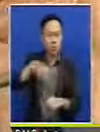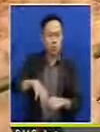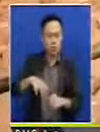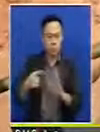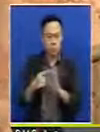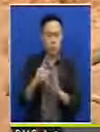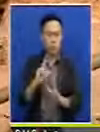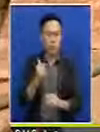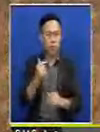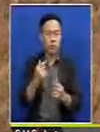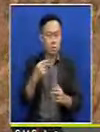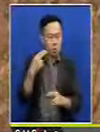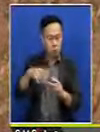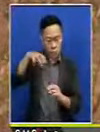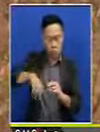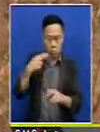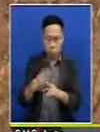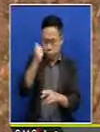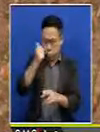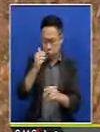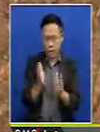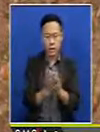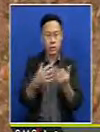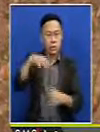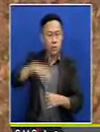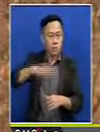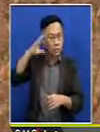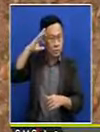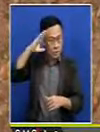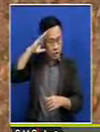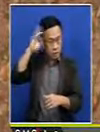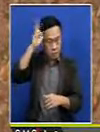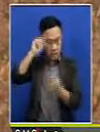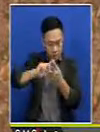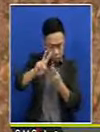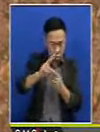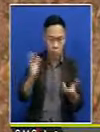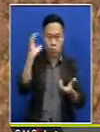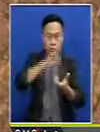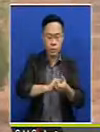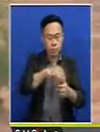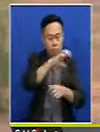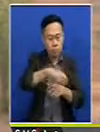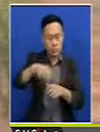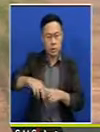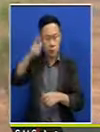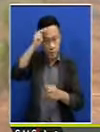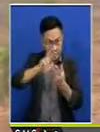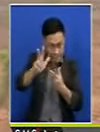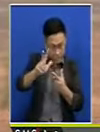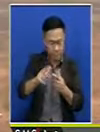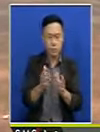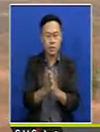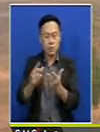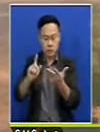พาะกิจครั้งแรกด้วยนะครับ โดยกองพลทหารม้าที่2รักษาพระองค์จัดร่วมกับกองพันทหารม้า3กองพันค่ะได้แก่กองพันทหารม้า